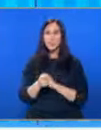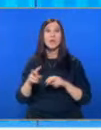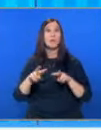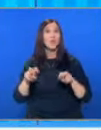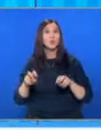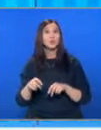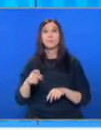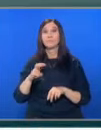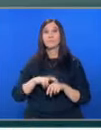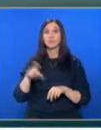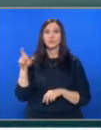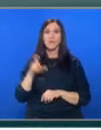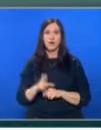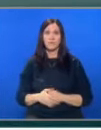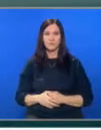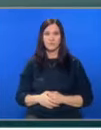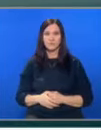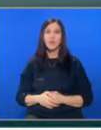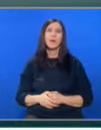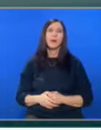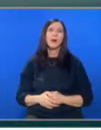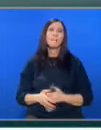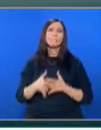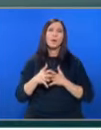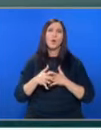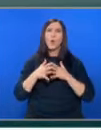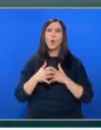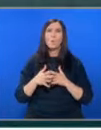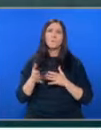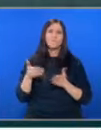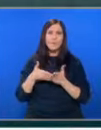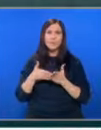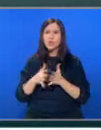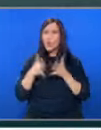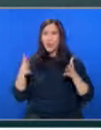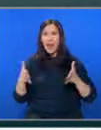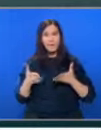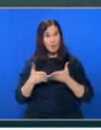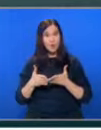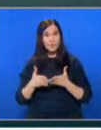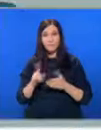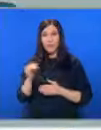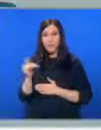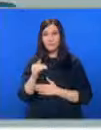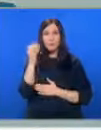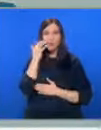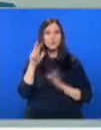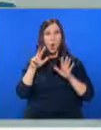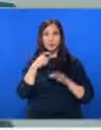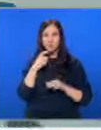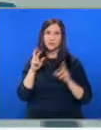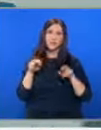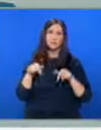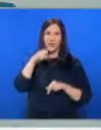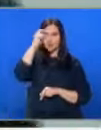проучи Давид Сокнаров. Макар голям круизен кораб да не е идвал в Бургас от около 8 години, надеждите са, че това лято ще се случи. След